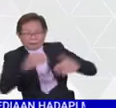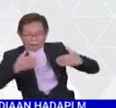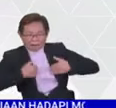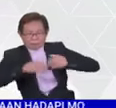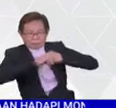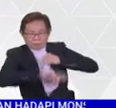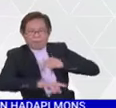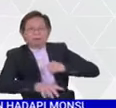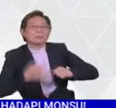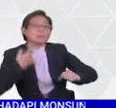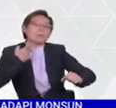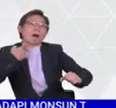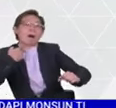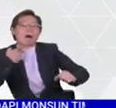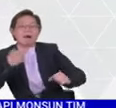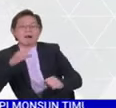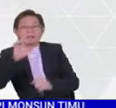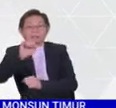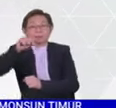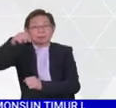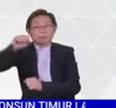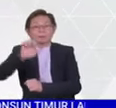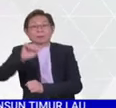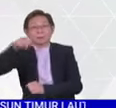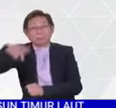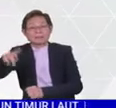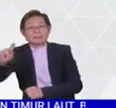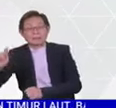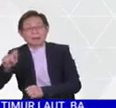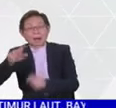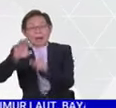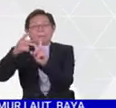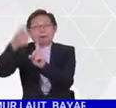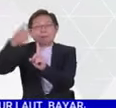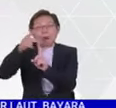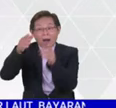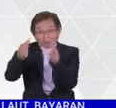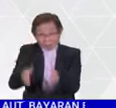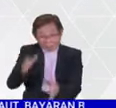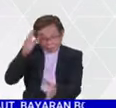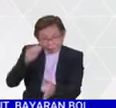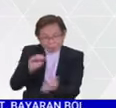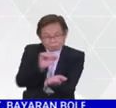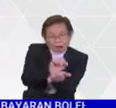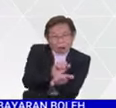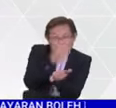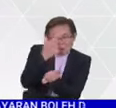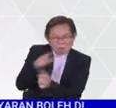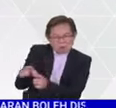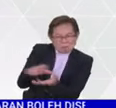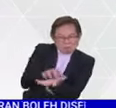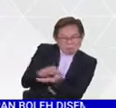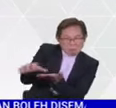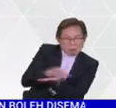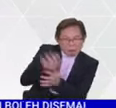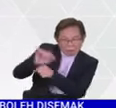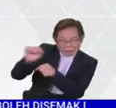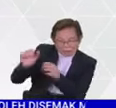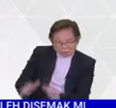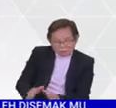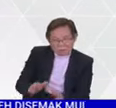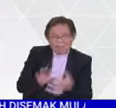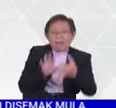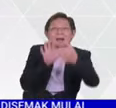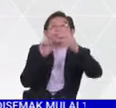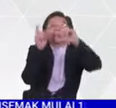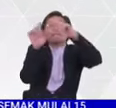kempen. Di seberang Perai Tengah, Pulau Pinang pula, seorang lelaki diberkas selepas disyaki melakukan kekerasan kepada petugas yang